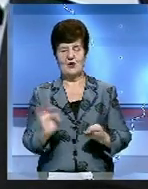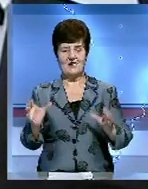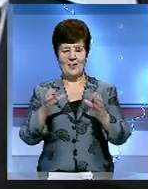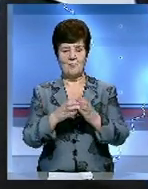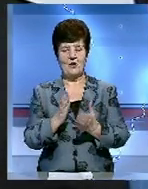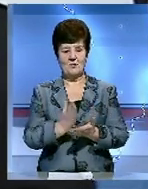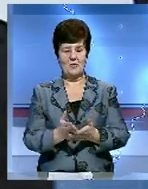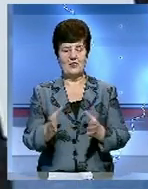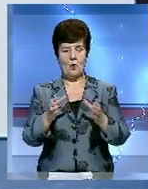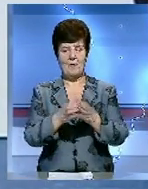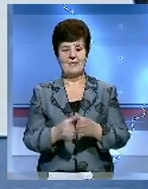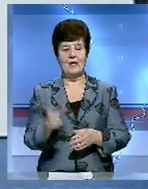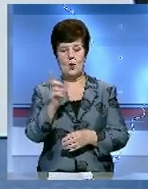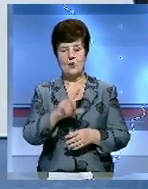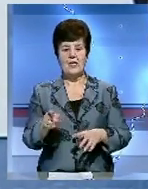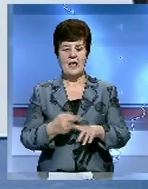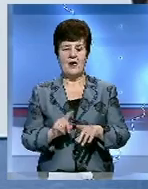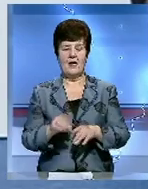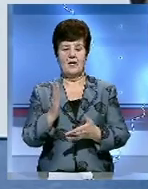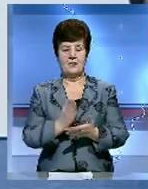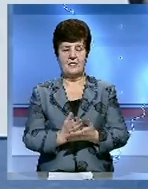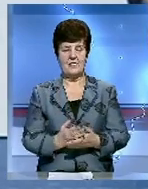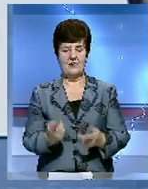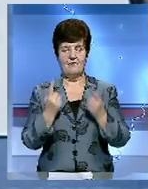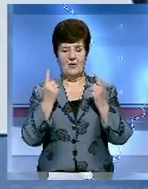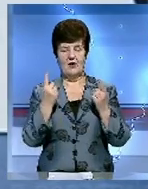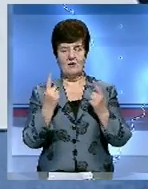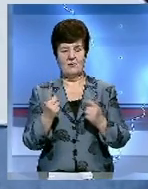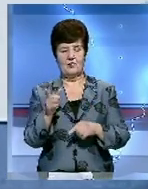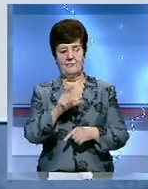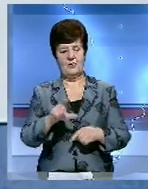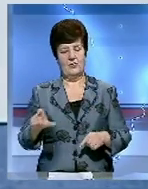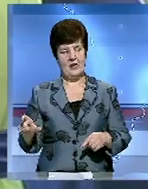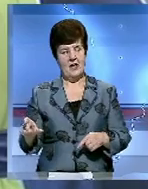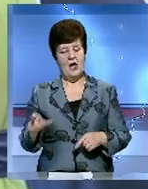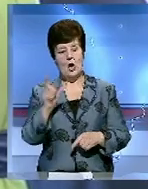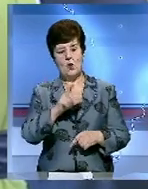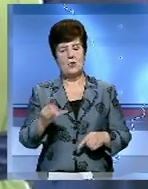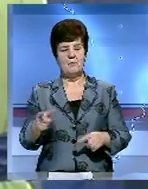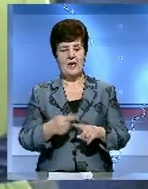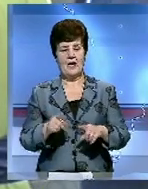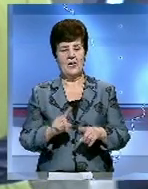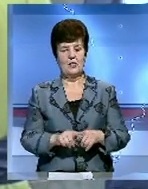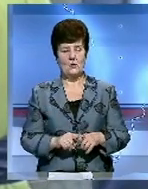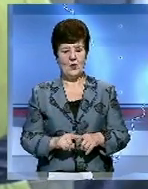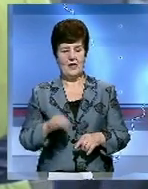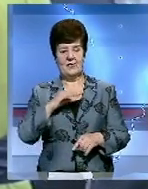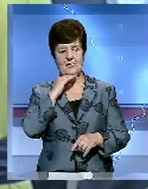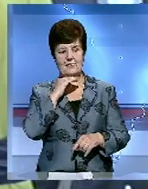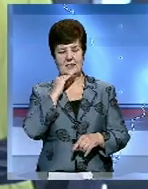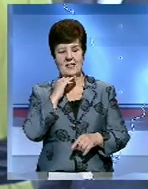людей, которые являются высокомотивированными людьми. Людьми, которые достаточно